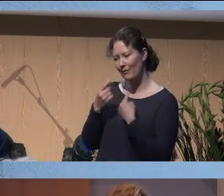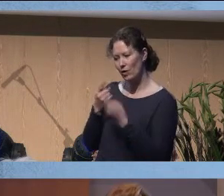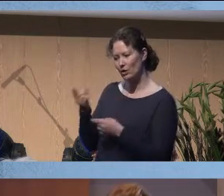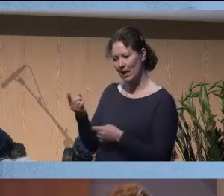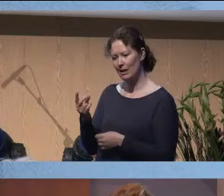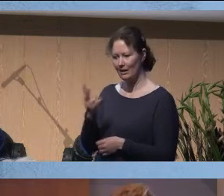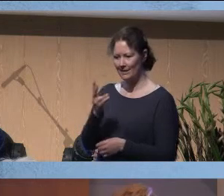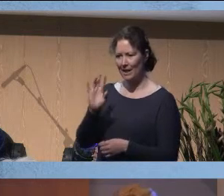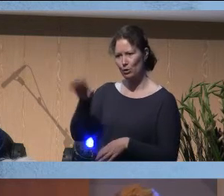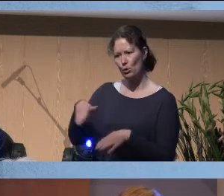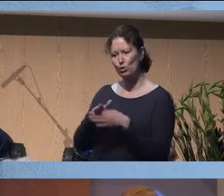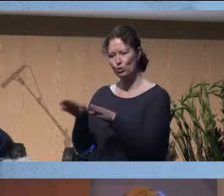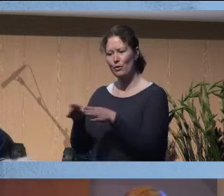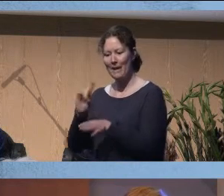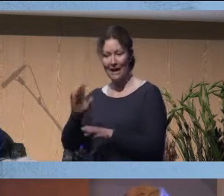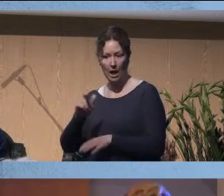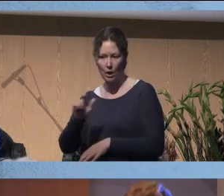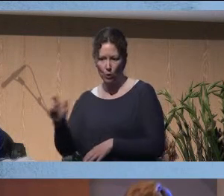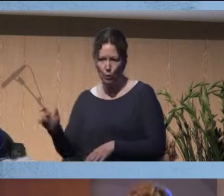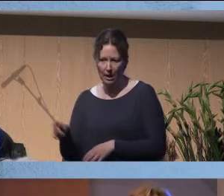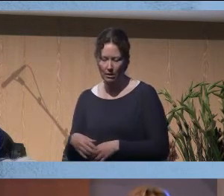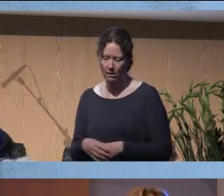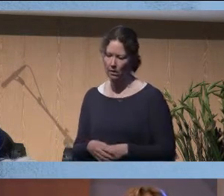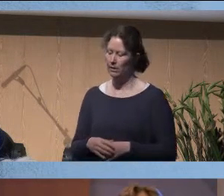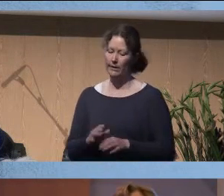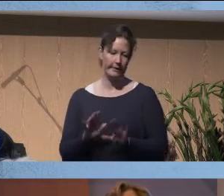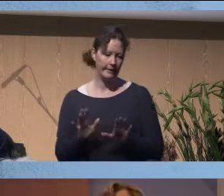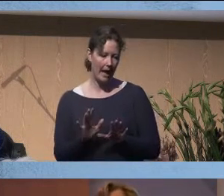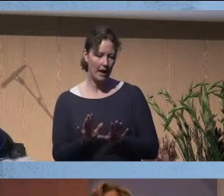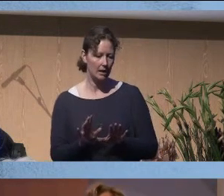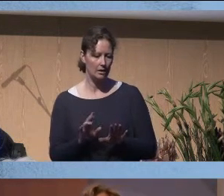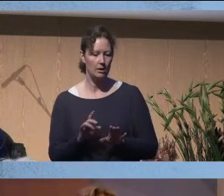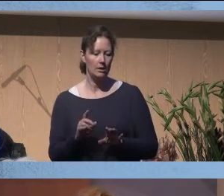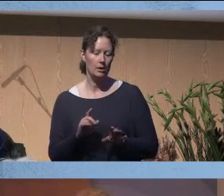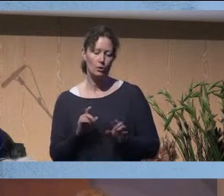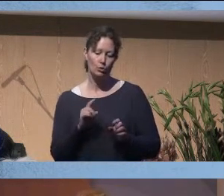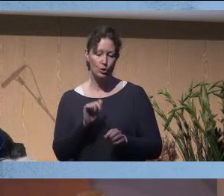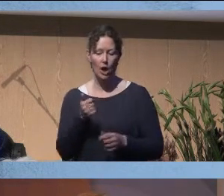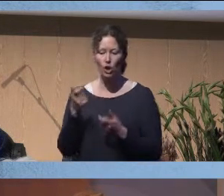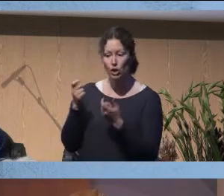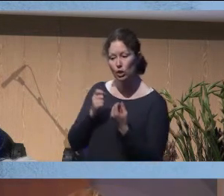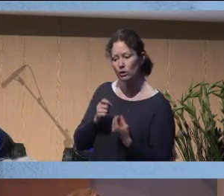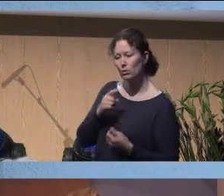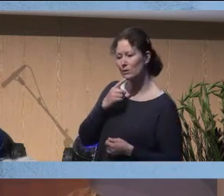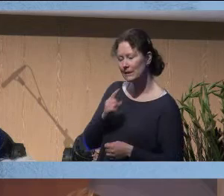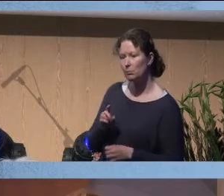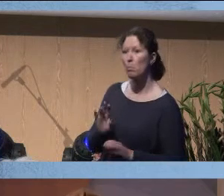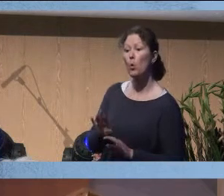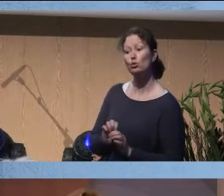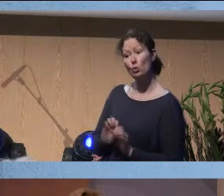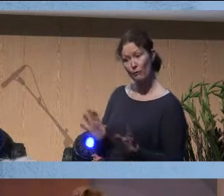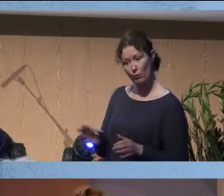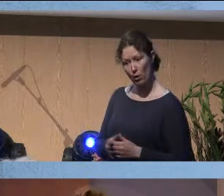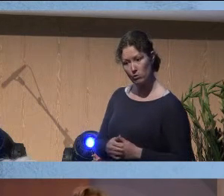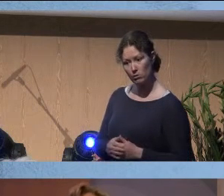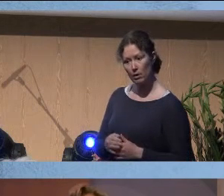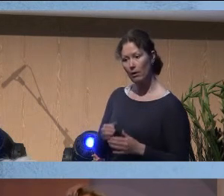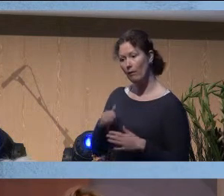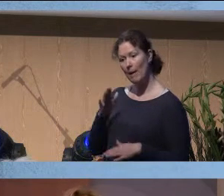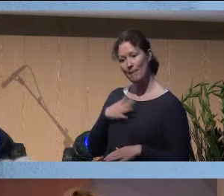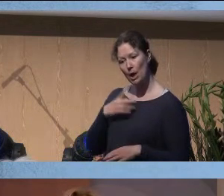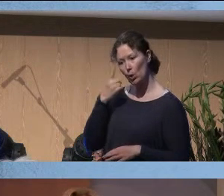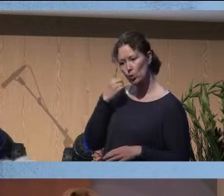går dere og svømmer en gang i uken. Nei, du lytter, og så sier du, å, så flott. Hva mer har du tenkt om det